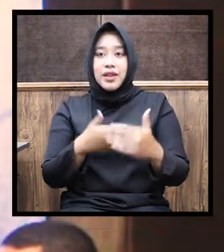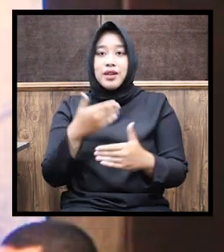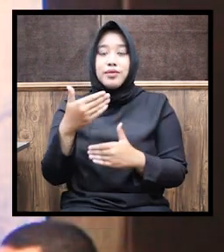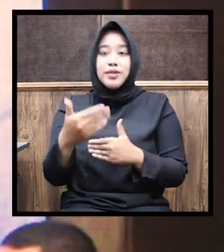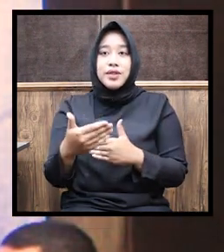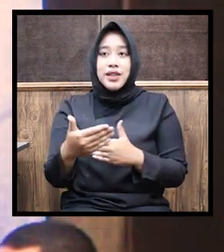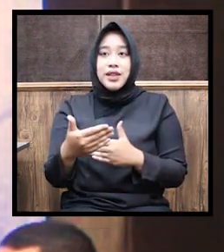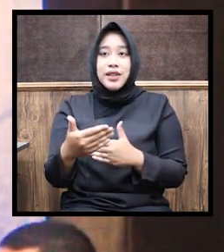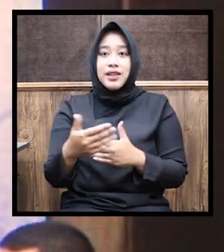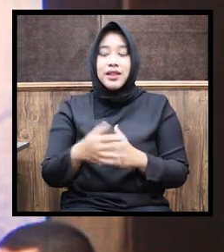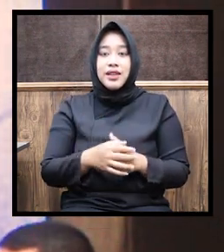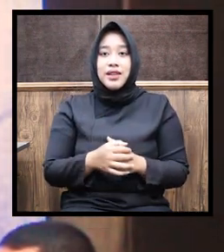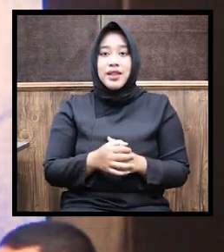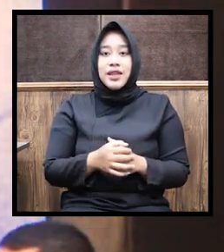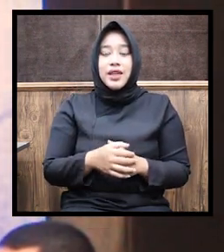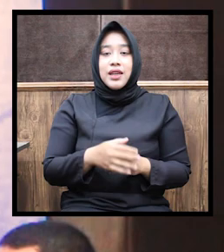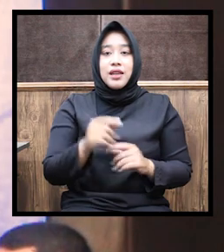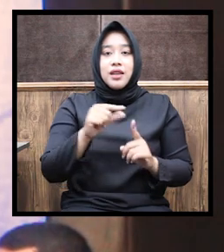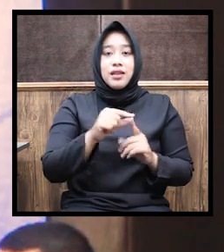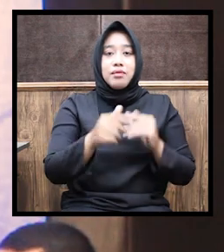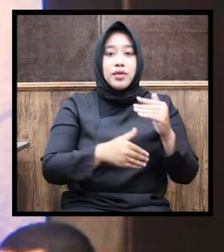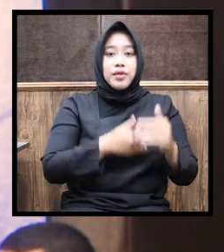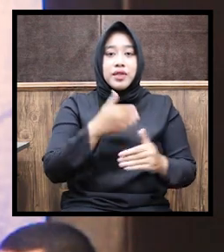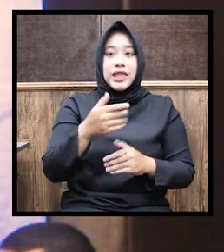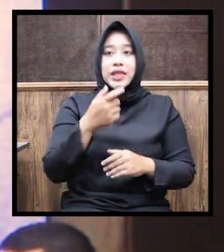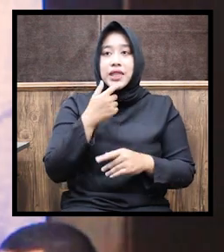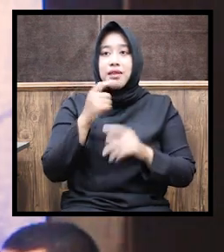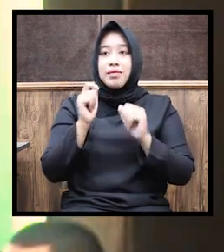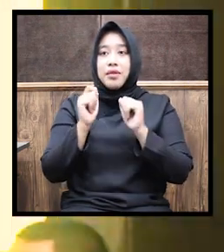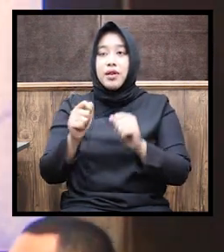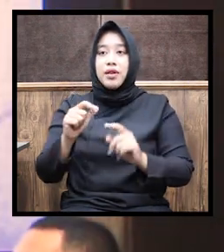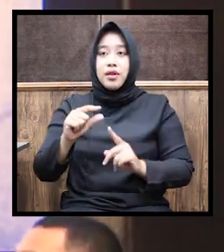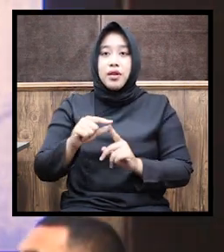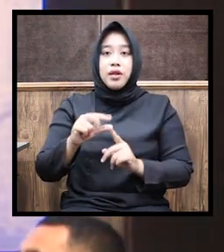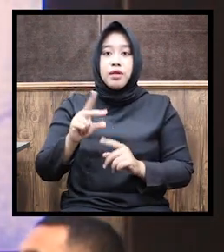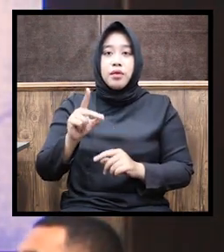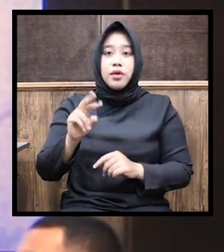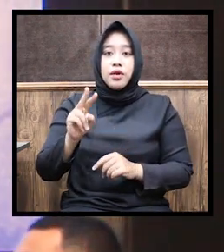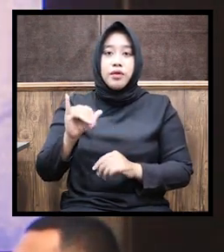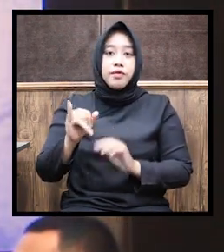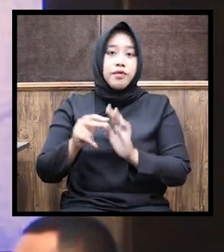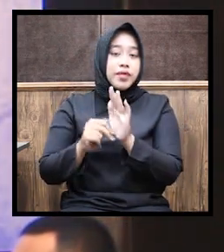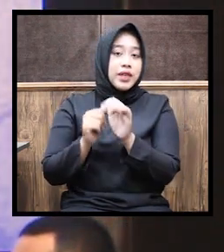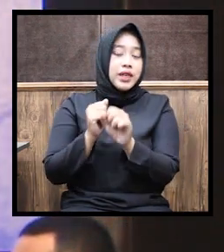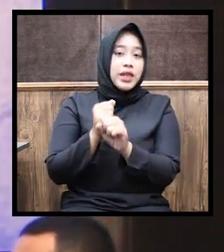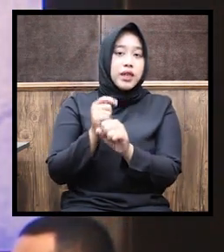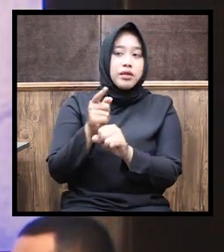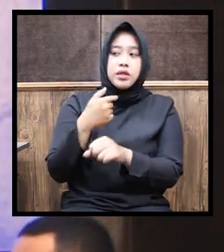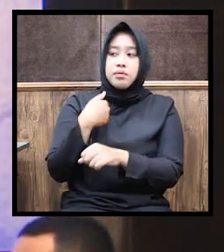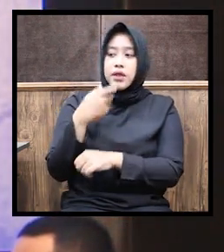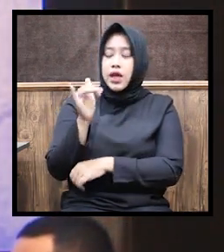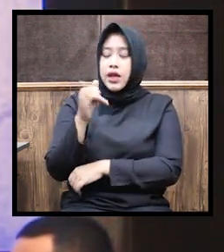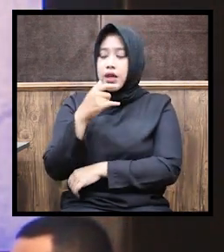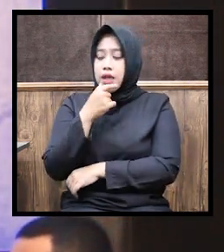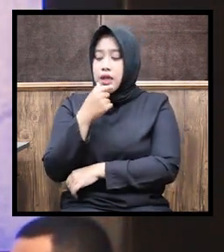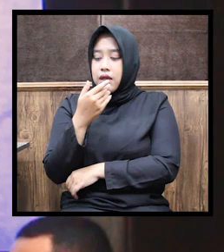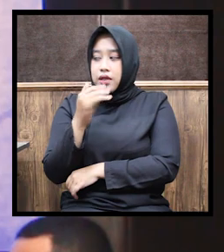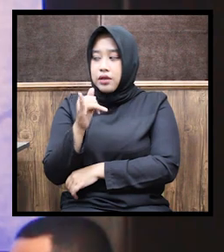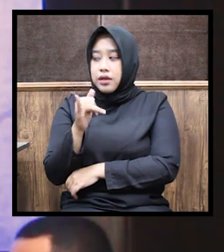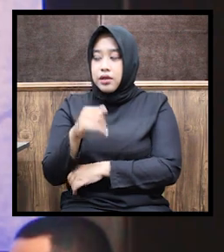ee tadi kan perusahaan melakukan profiling G Pak Ya I Apakah kemudian ada apa namanya